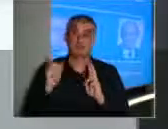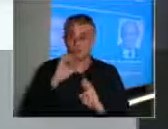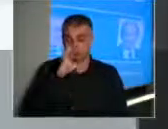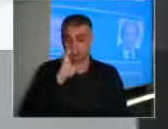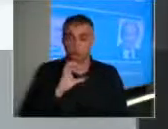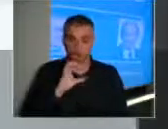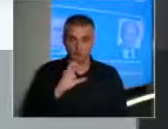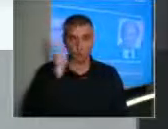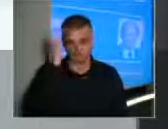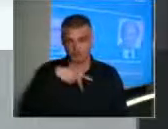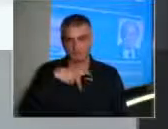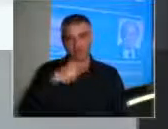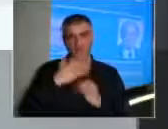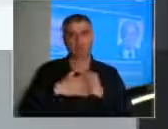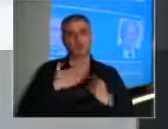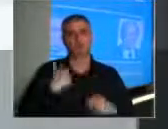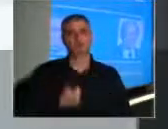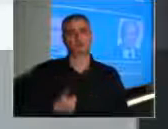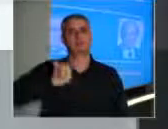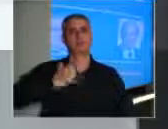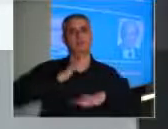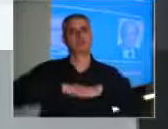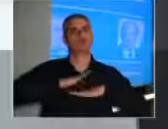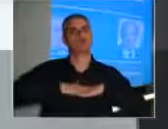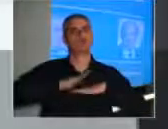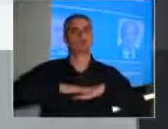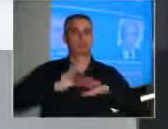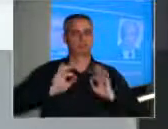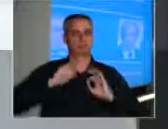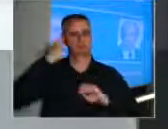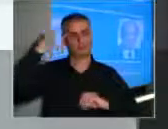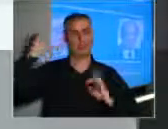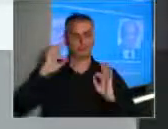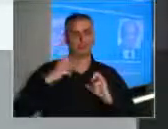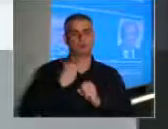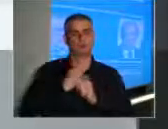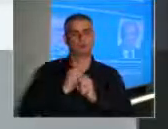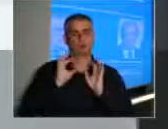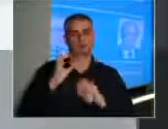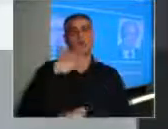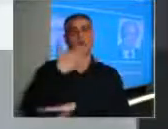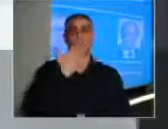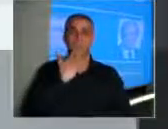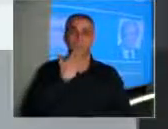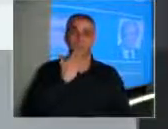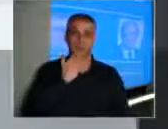שצופה יבין שבסוף הוא רוצה שרים מוכשרים, אידיאליסטים שעובדים לטובת מדינת